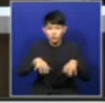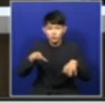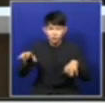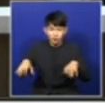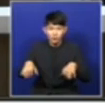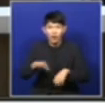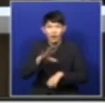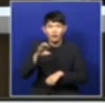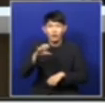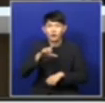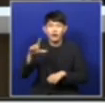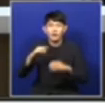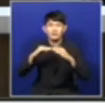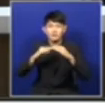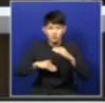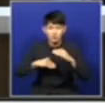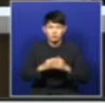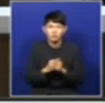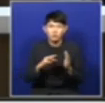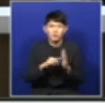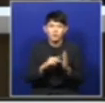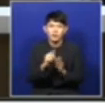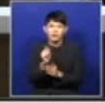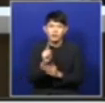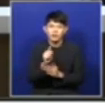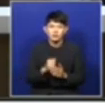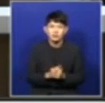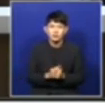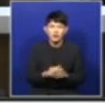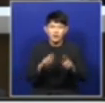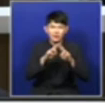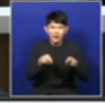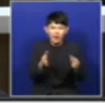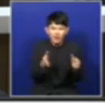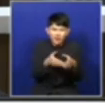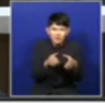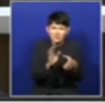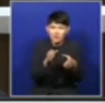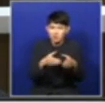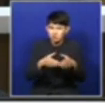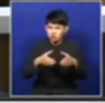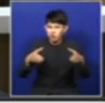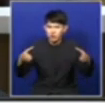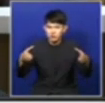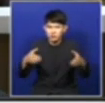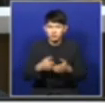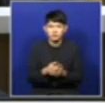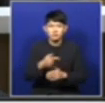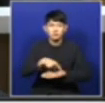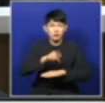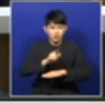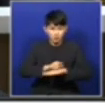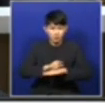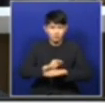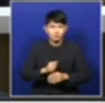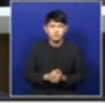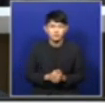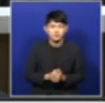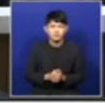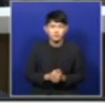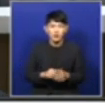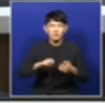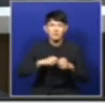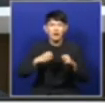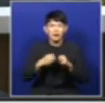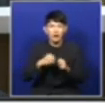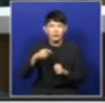านบาทนั่นแสดงว่าไม่ใช่ผู้ประกอบการรายย่อยดังแน่นอนท่านประธานครับข้อบกพร่องของพระรา